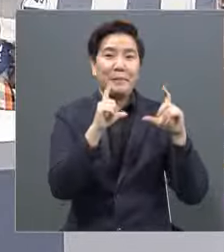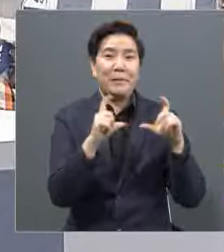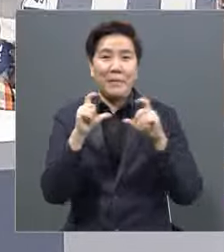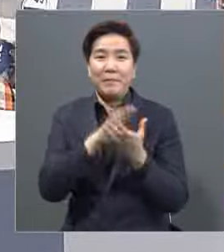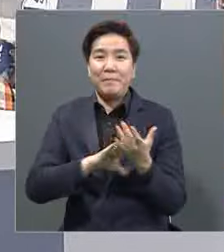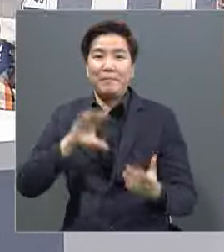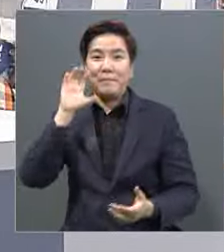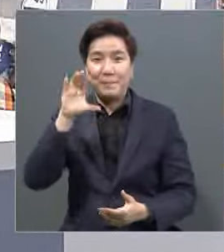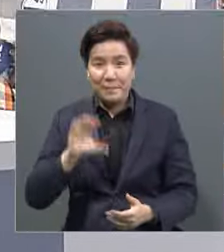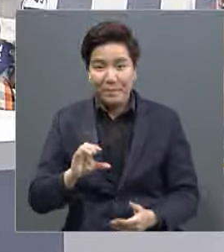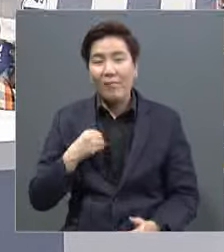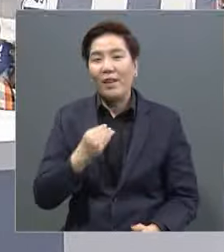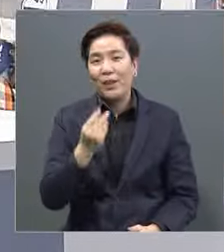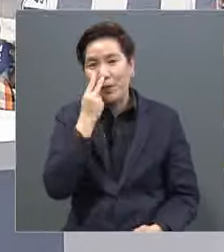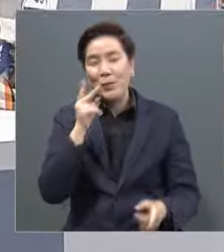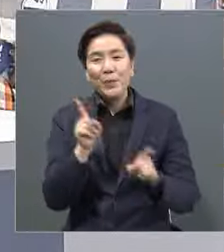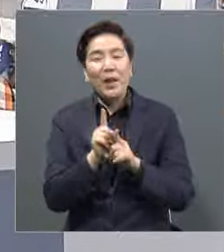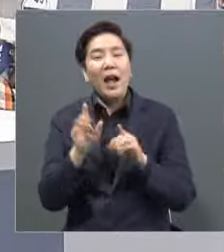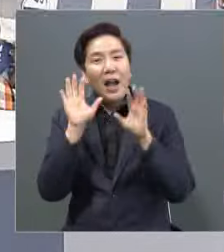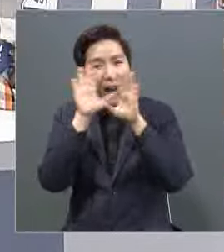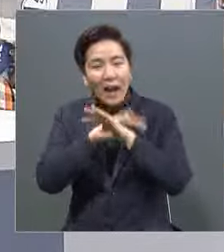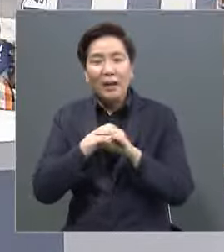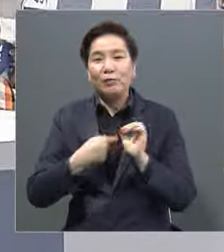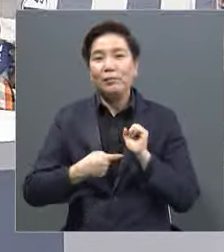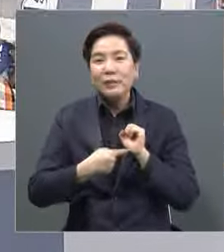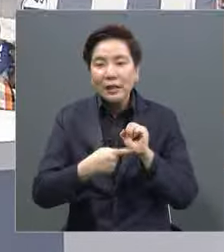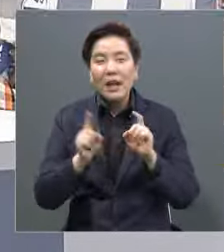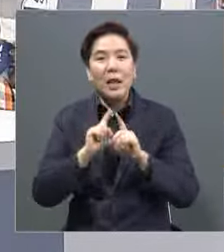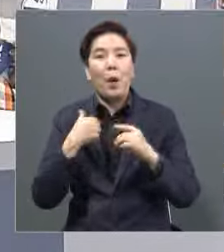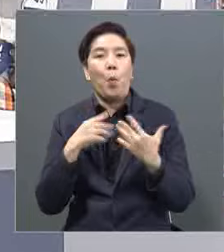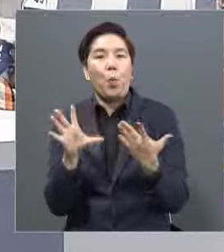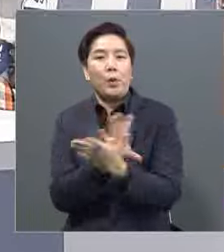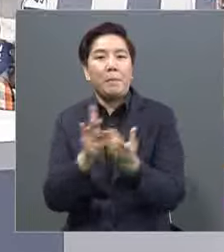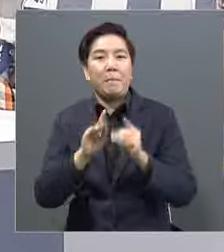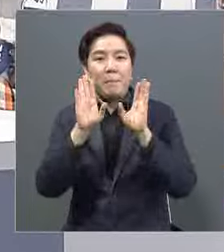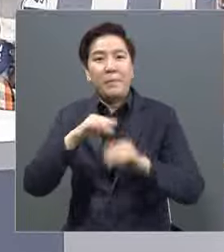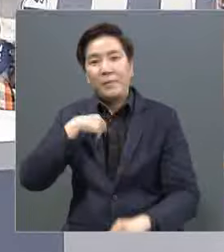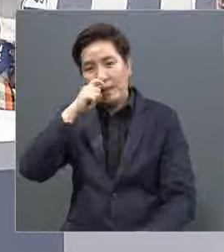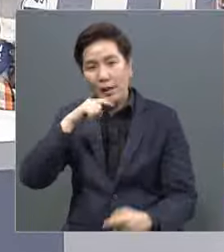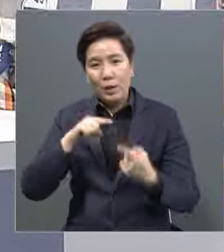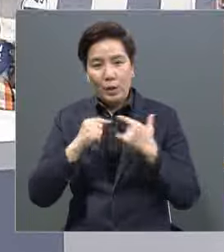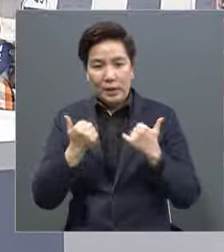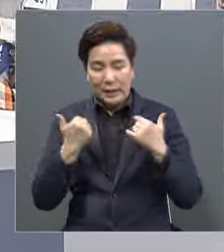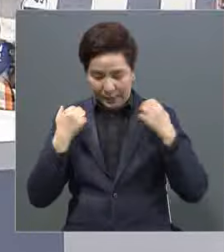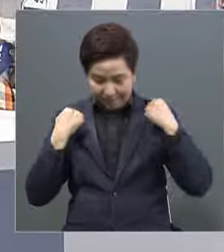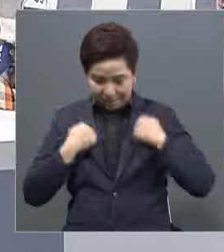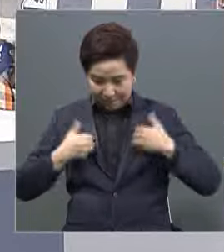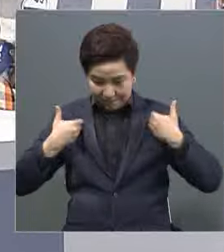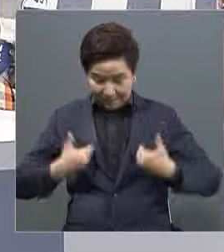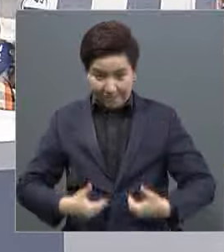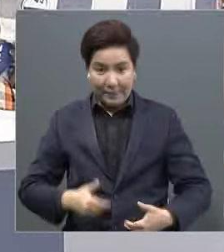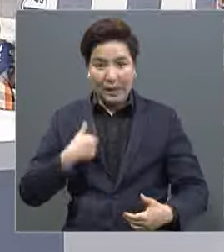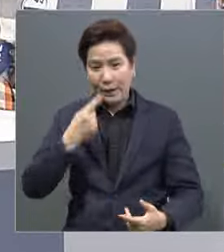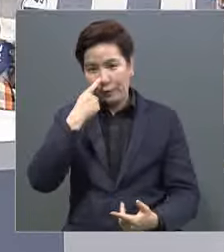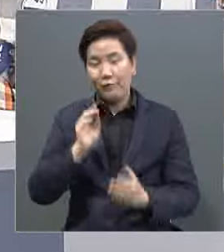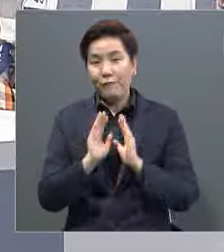อวดกันมาโชว์กันนะคะถือว่าเป็นการโปรโมทซอตพาวเวอร์ของไทยด้วยอันไหนๆก็พูดถึงเรื่องเสื้อผ้าหน้าผมแล้ววัน